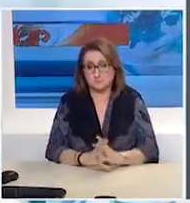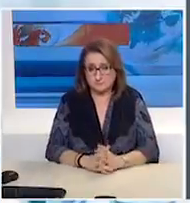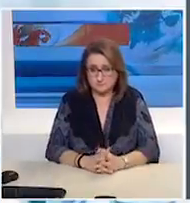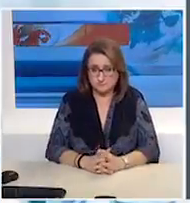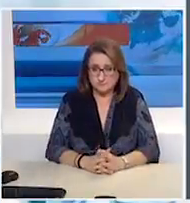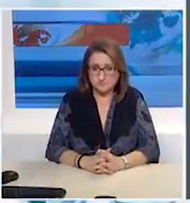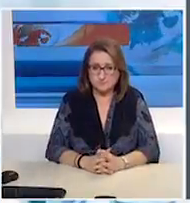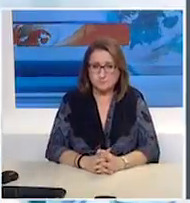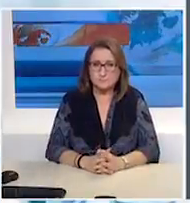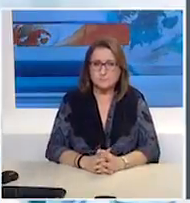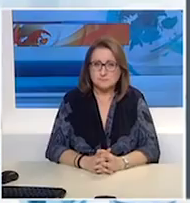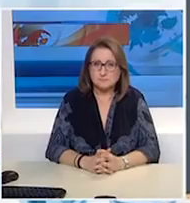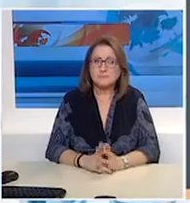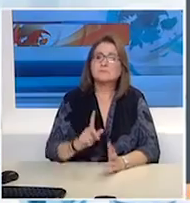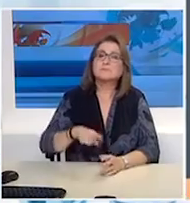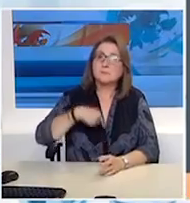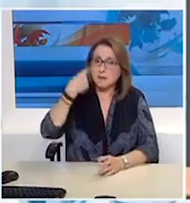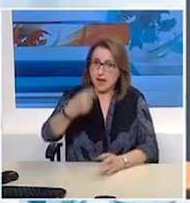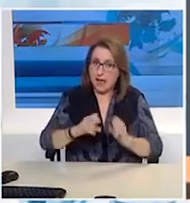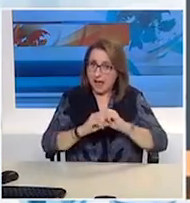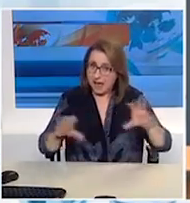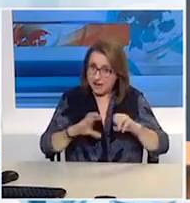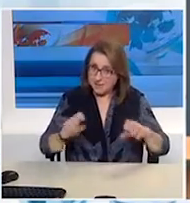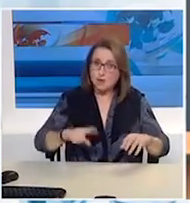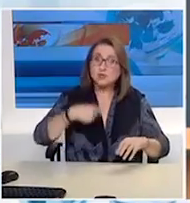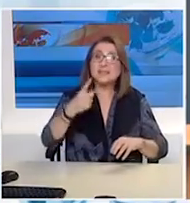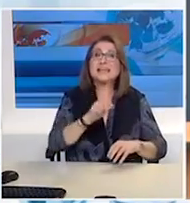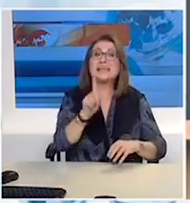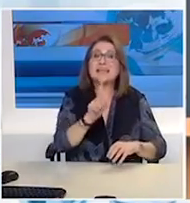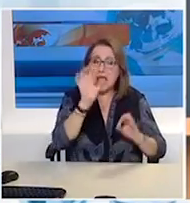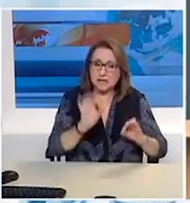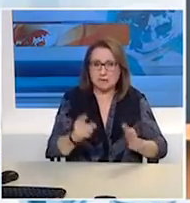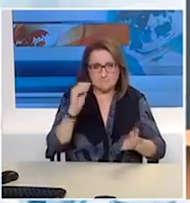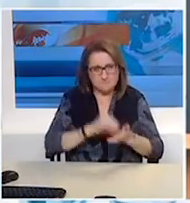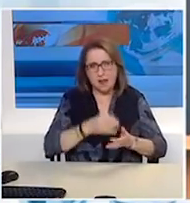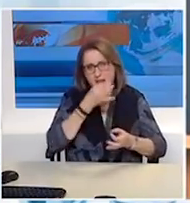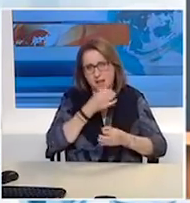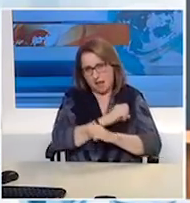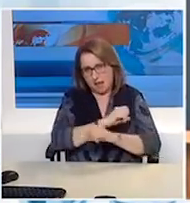Υπουργείο Υγείας θα πραγματοποιηθεί την Κυριακή 17 Μαΐου στις 18:00 το απόγευμα. Σας ευχαριστούμε πολύ.